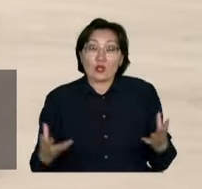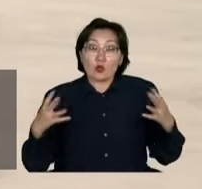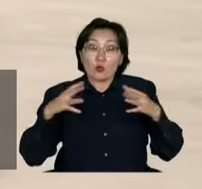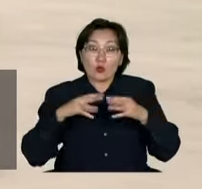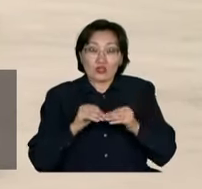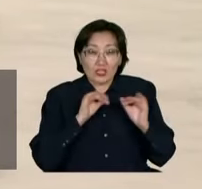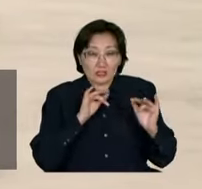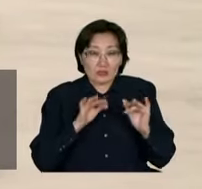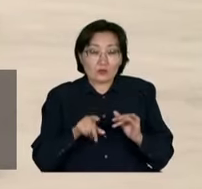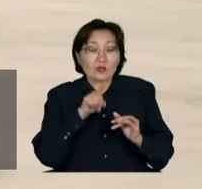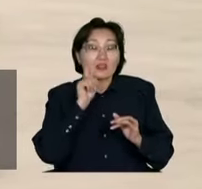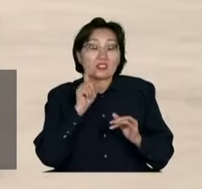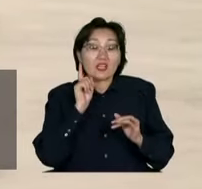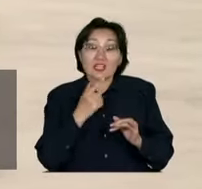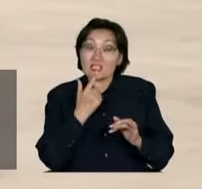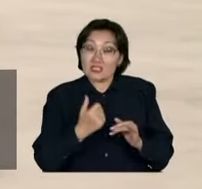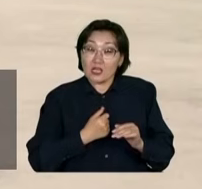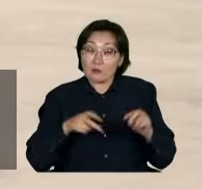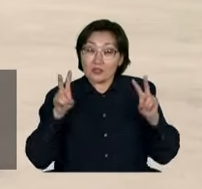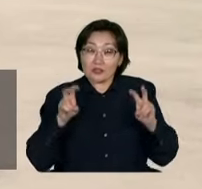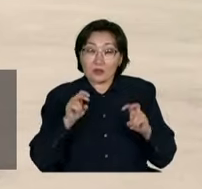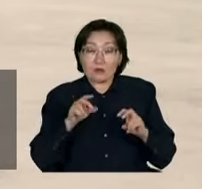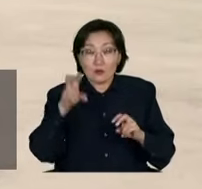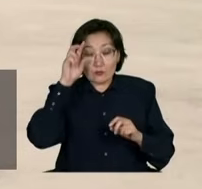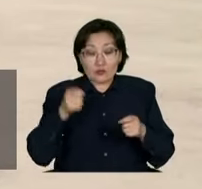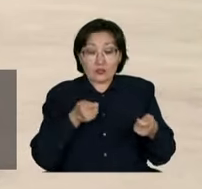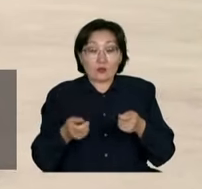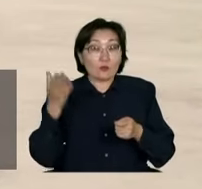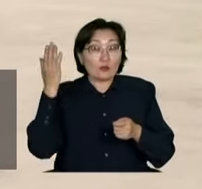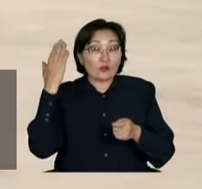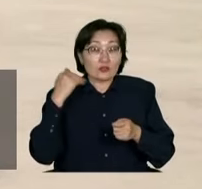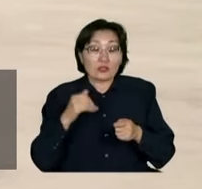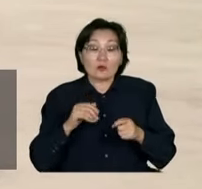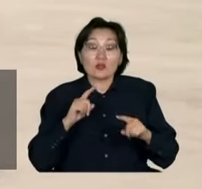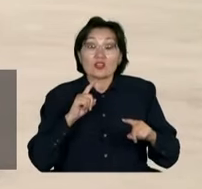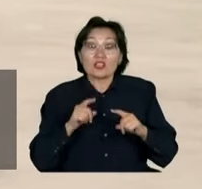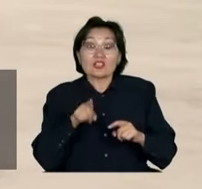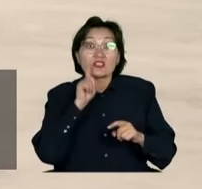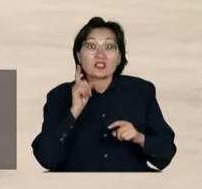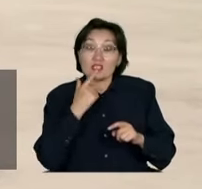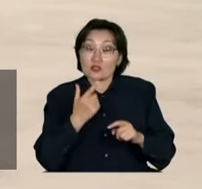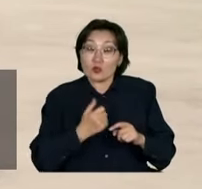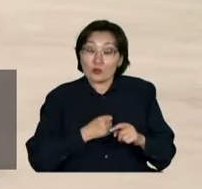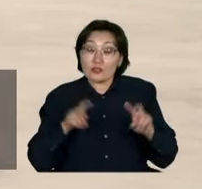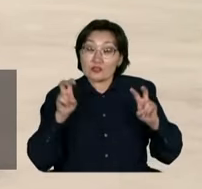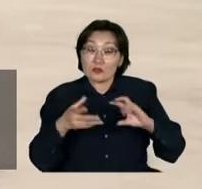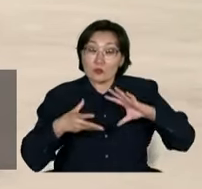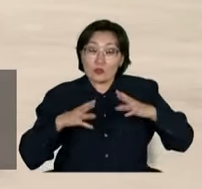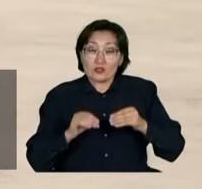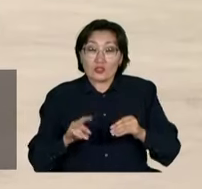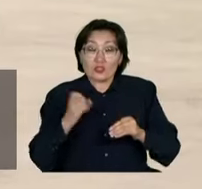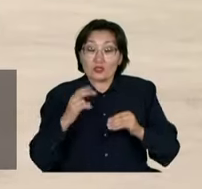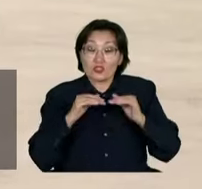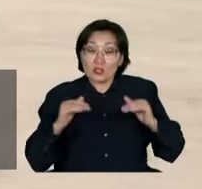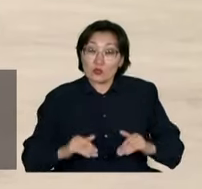деген мемлекет басшымыз айтты, былтыр бүкіл армиялық кеңесте жастарбаз деген ол жалпы ұлттық деңгейге көтеру